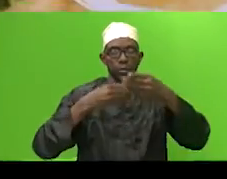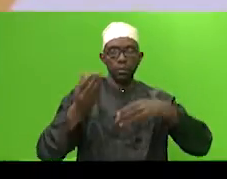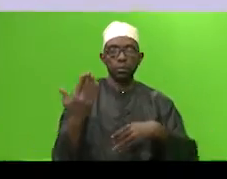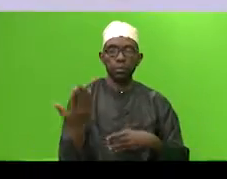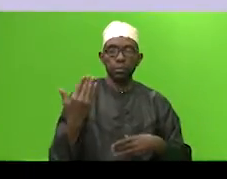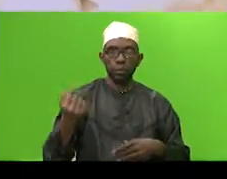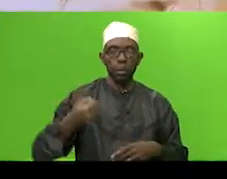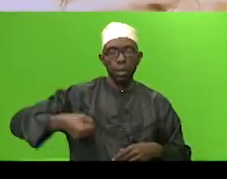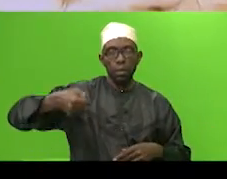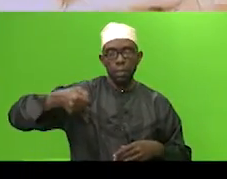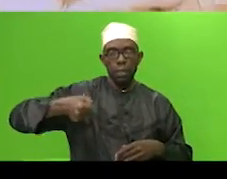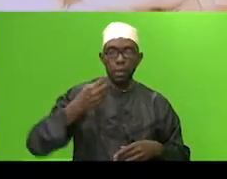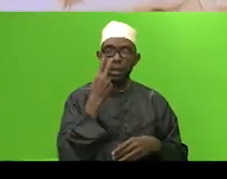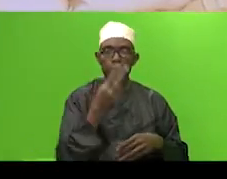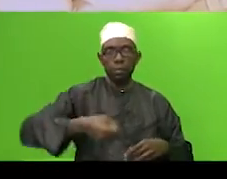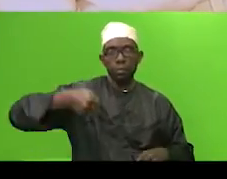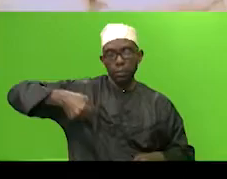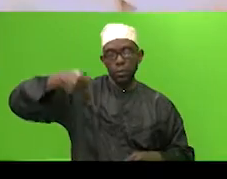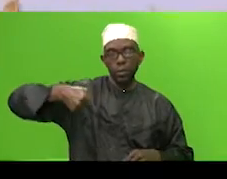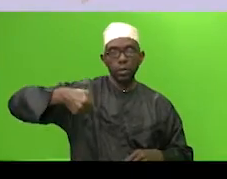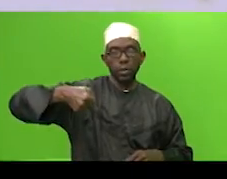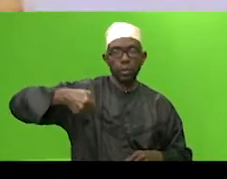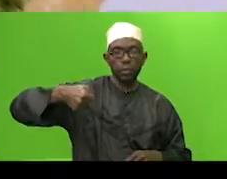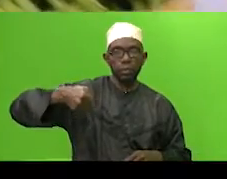makaratasi. Lakini unaona ile package ya